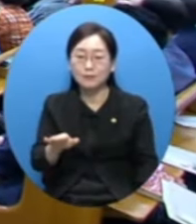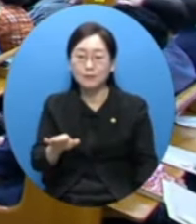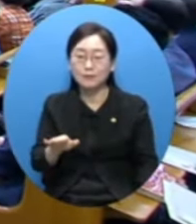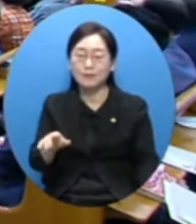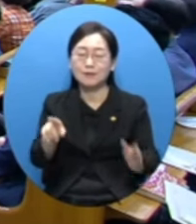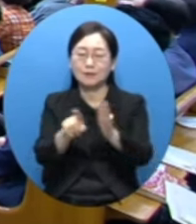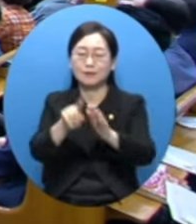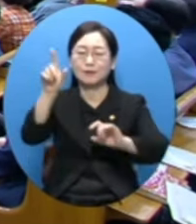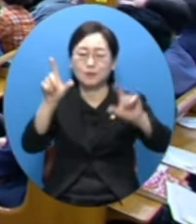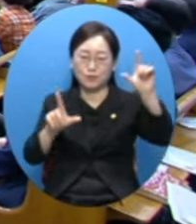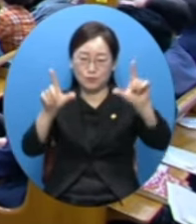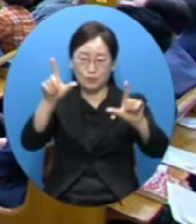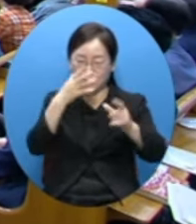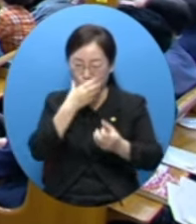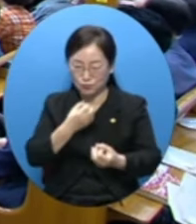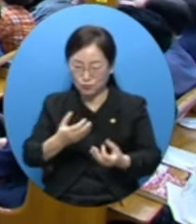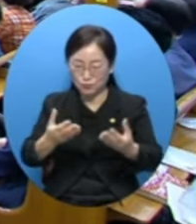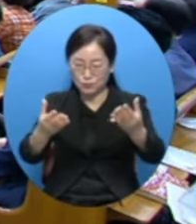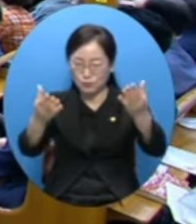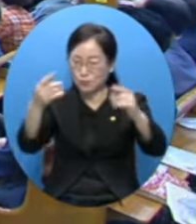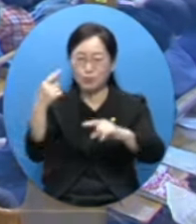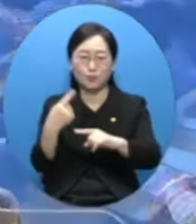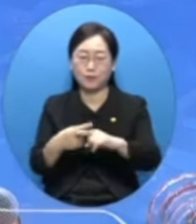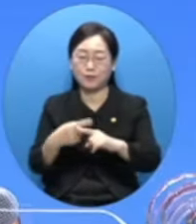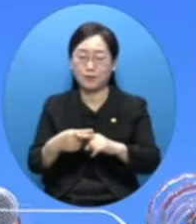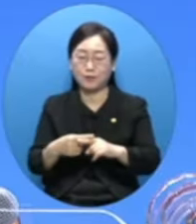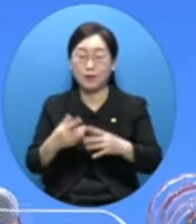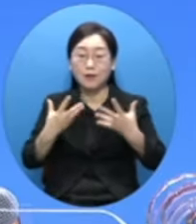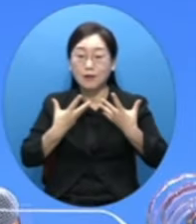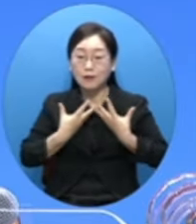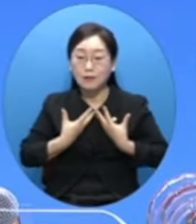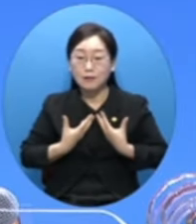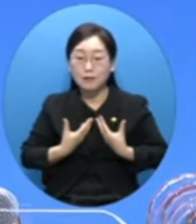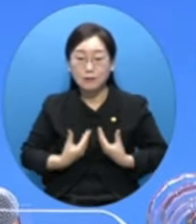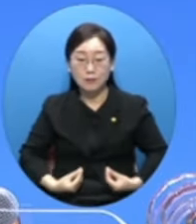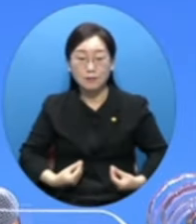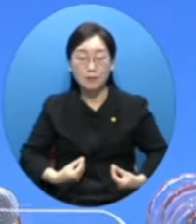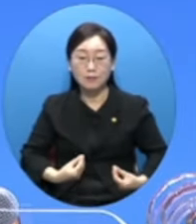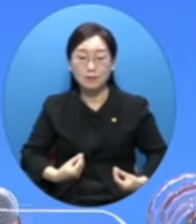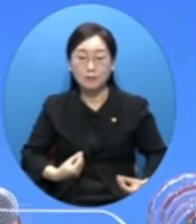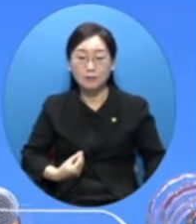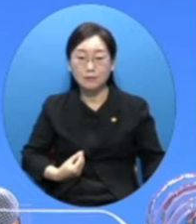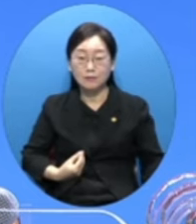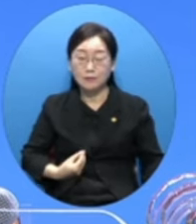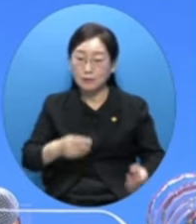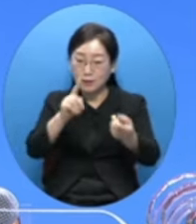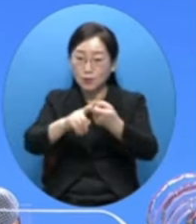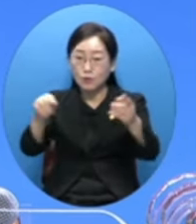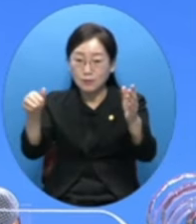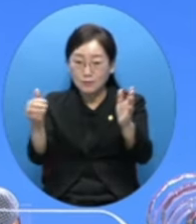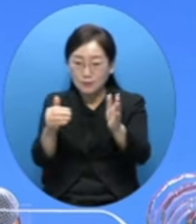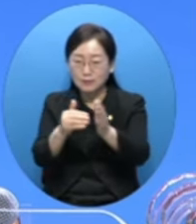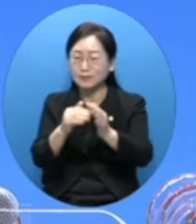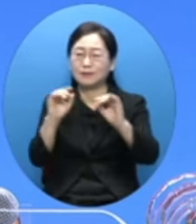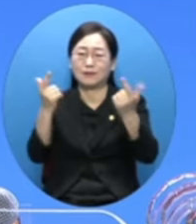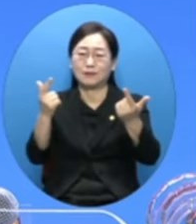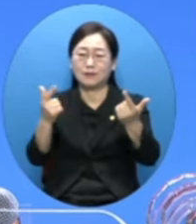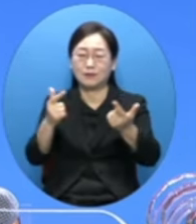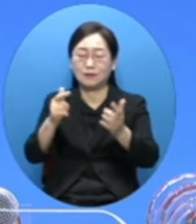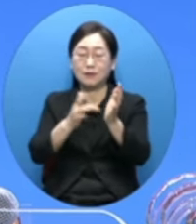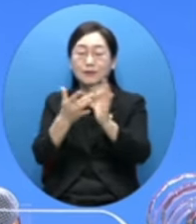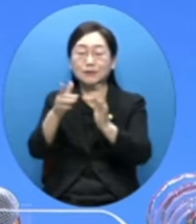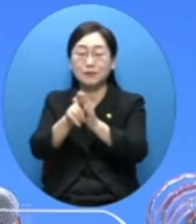신앙의 모습이고 축복인 것입니다. 그러니까 절망이 절망으로 끝나는 것이 아니라 우리